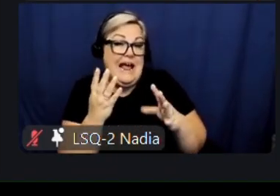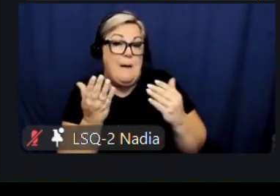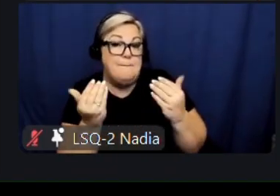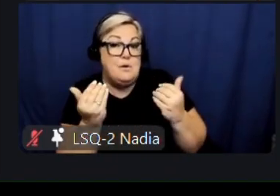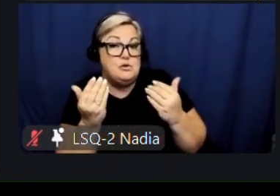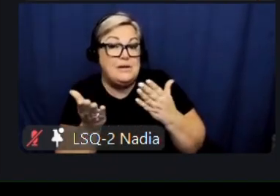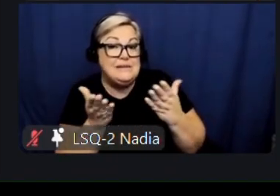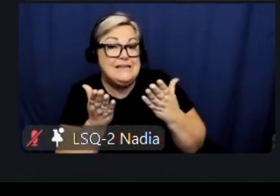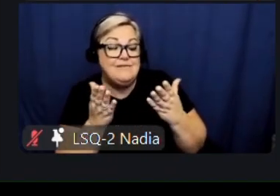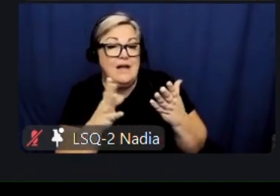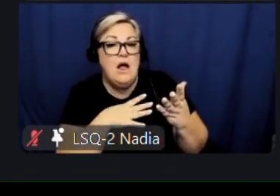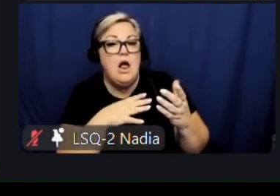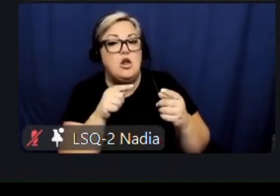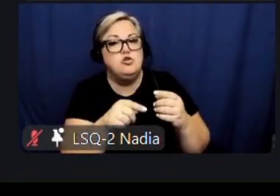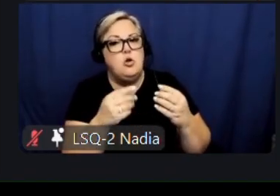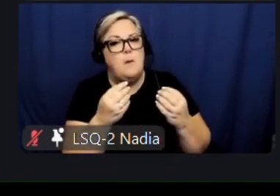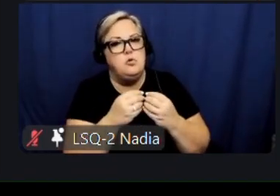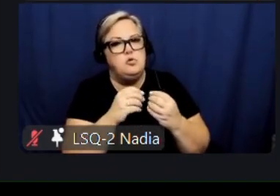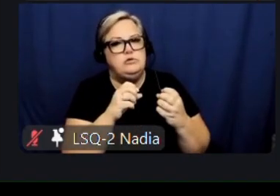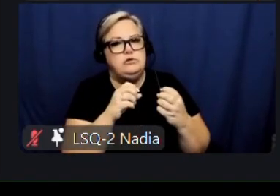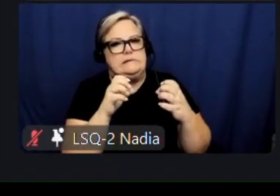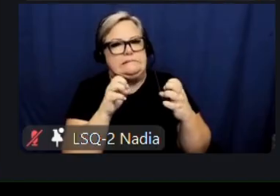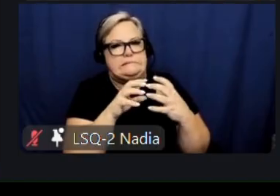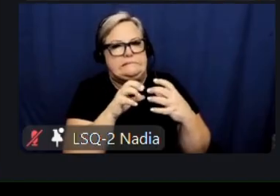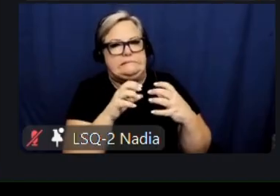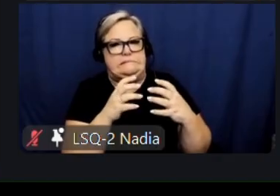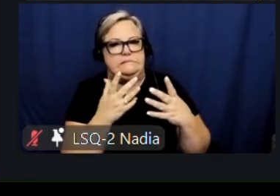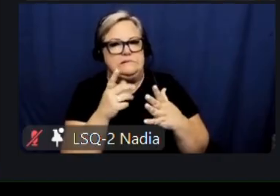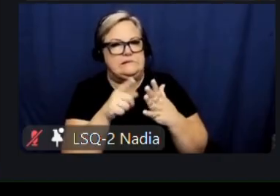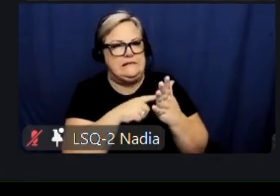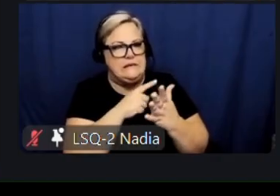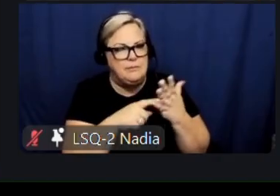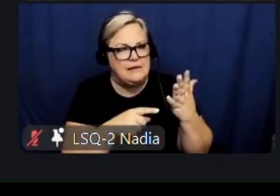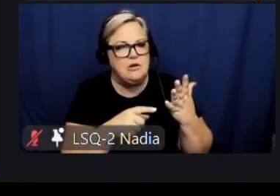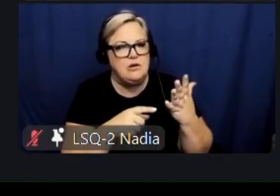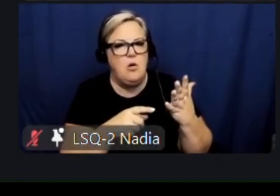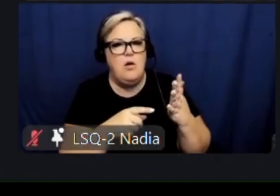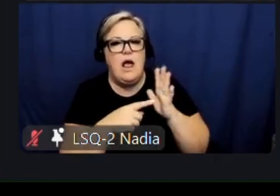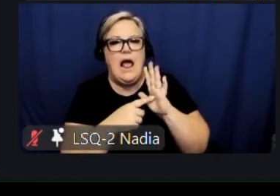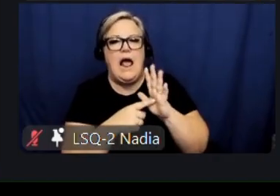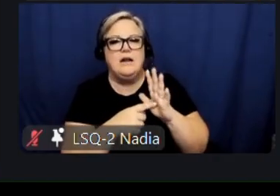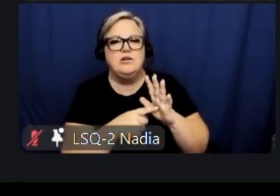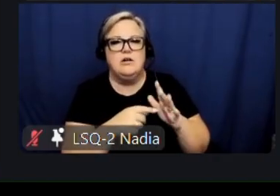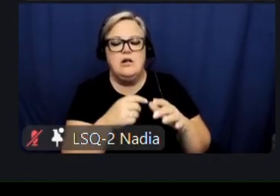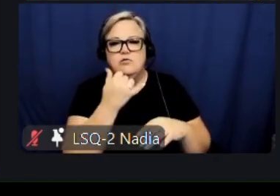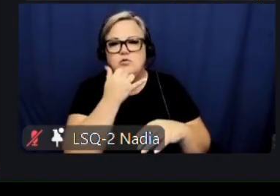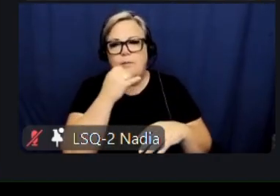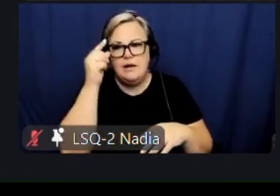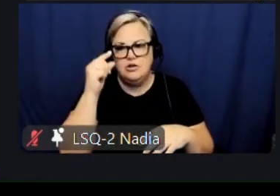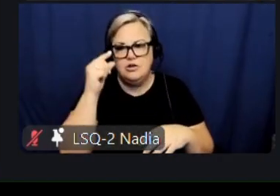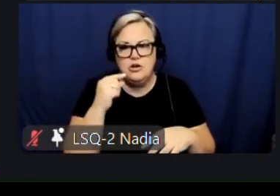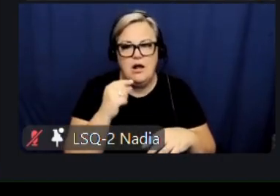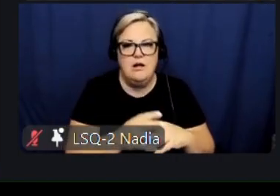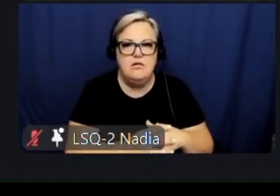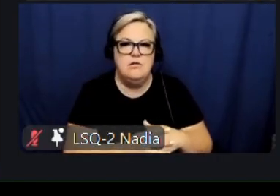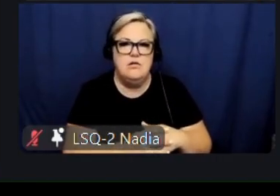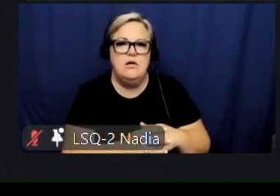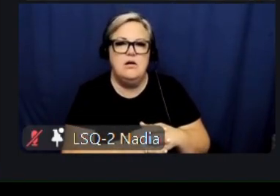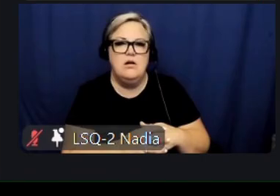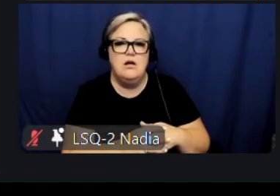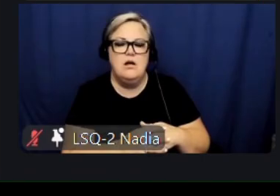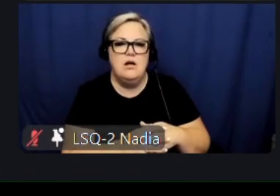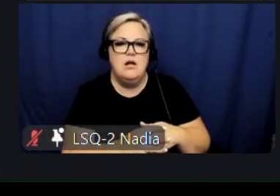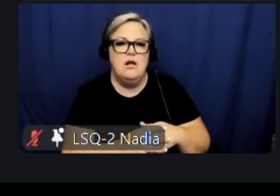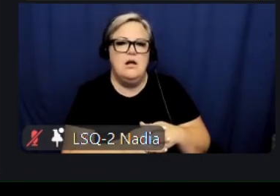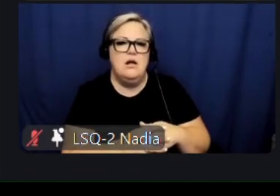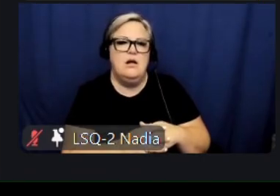services, qu'il y a beaucoup de friction, beaucoup d'expériences de discrimination. Par exemple, du mégenrage, ça c'est quand une personne, je pense que je l'ai défini tout à l'heure, là,